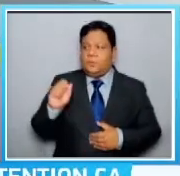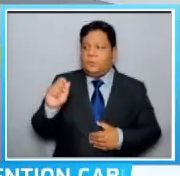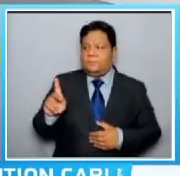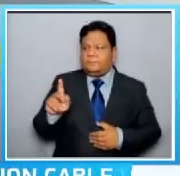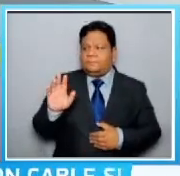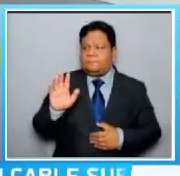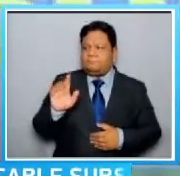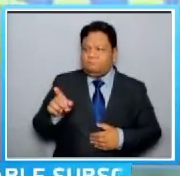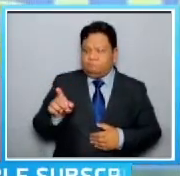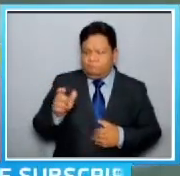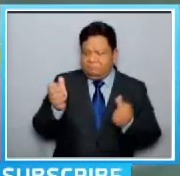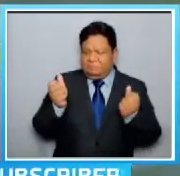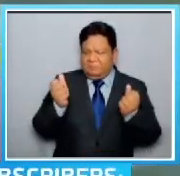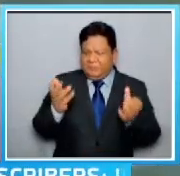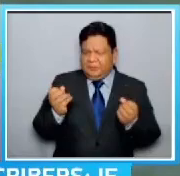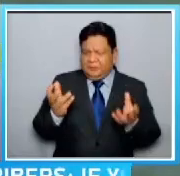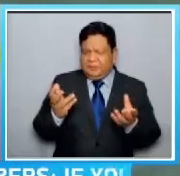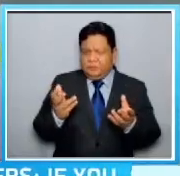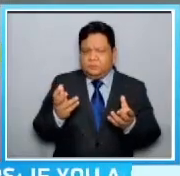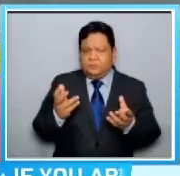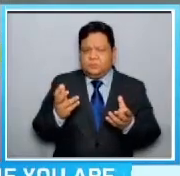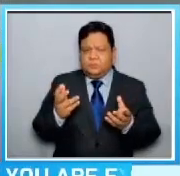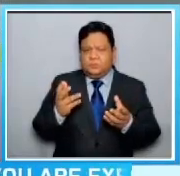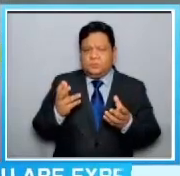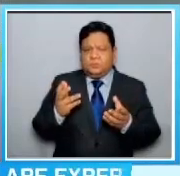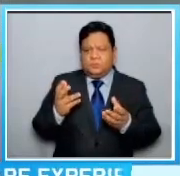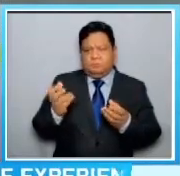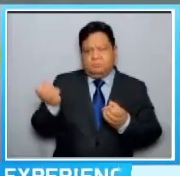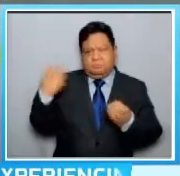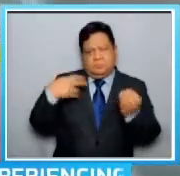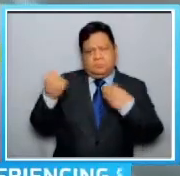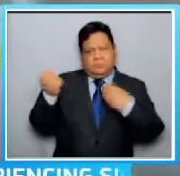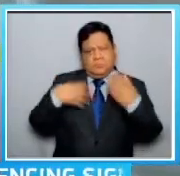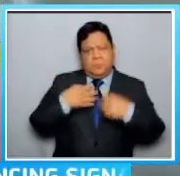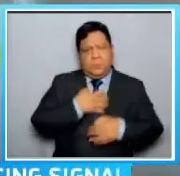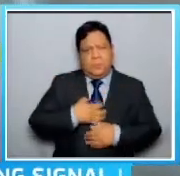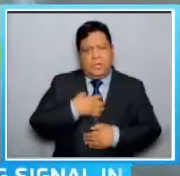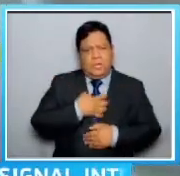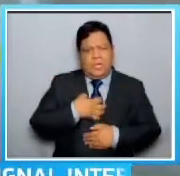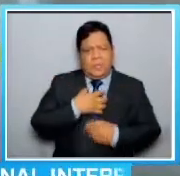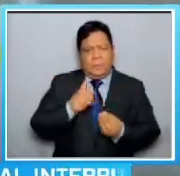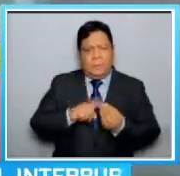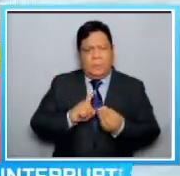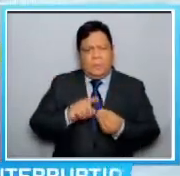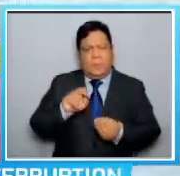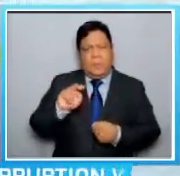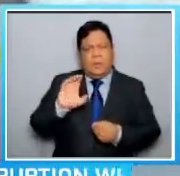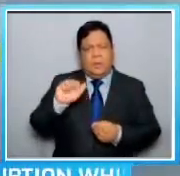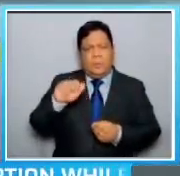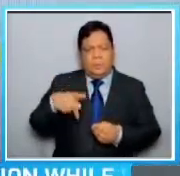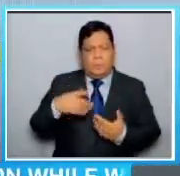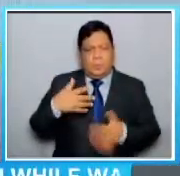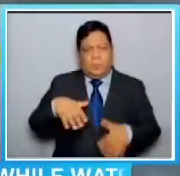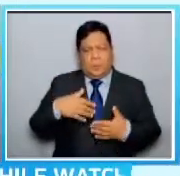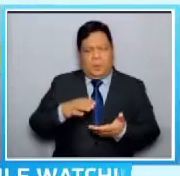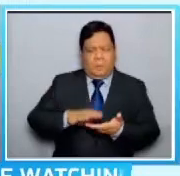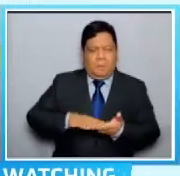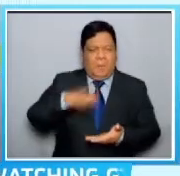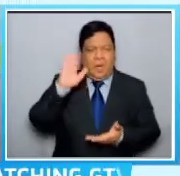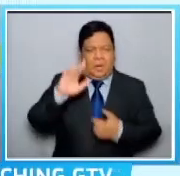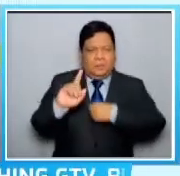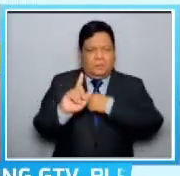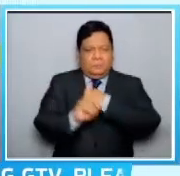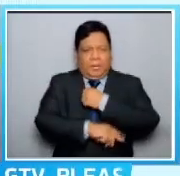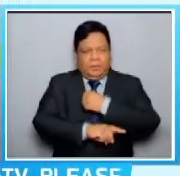hong nakuha tayo na tatanggap na reklamo dito po sa NCAP na napakataas, di ba, na pagsingil daw na sa